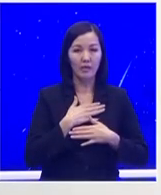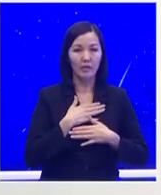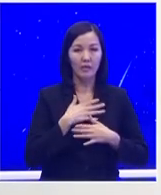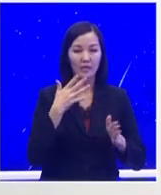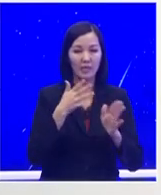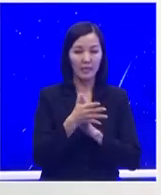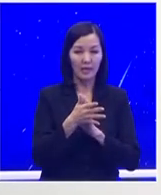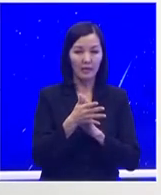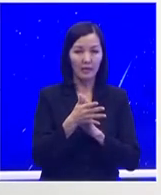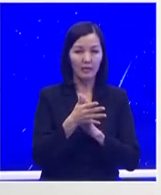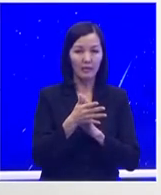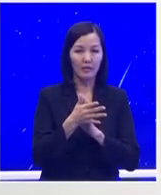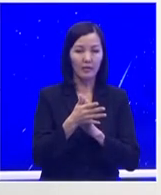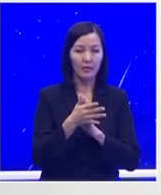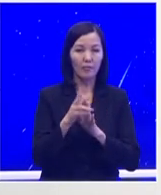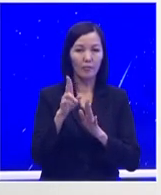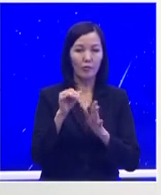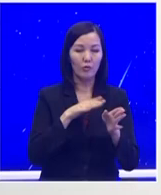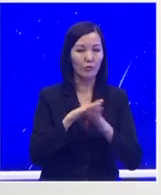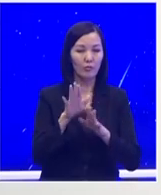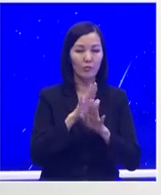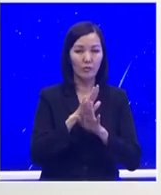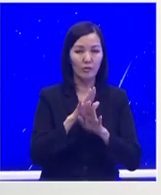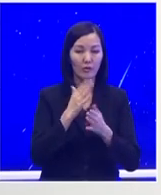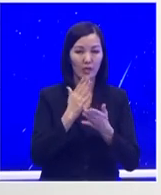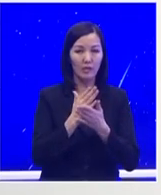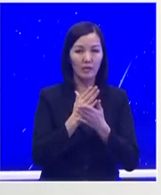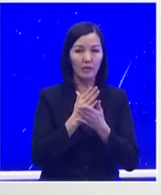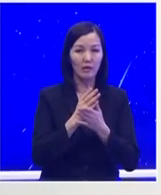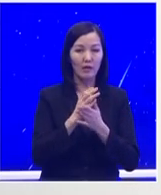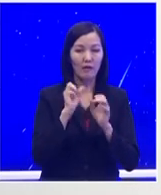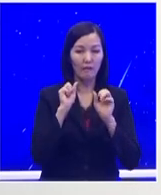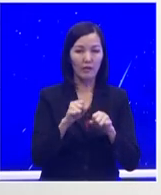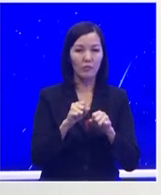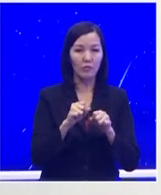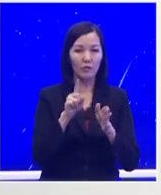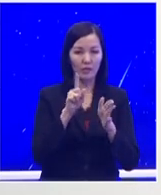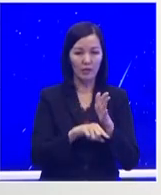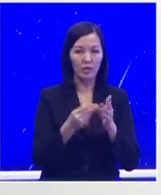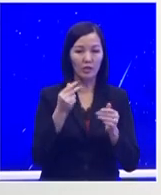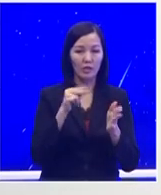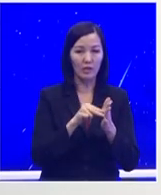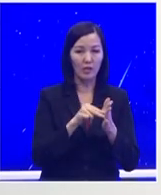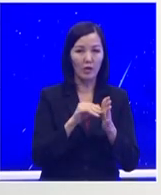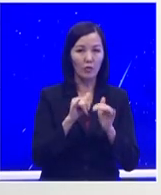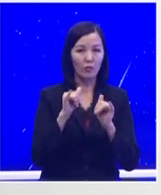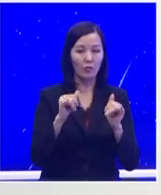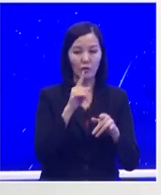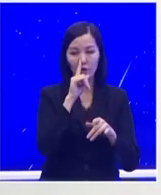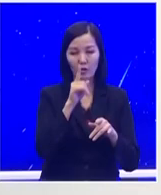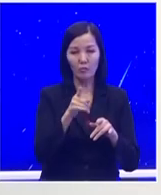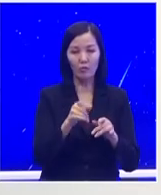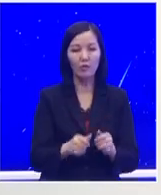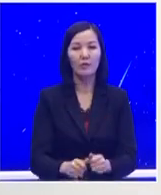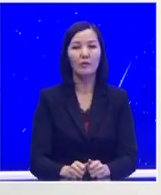затраты по неисполнению это установим, то есть это, возможно, опять приведет к снижению тарифа. Но увеличения никак это